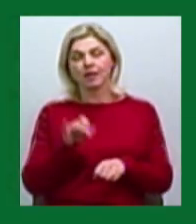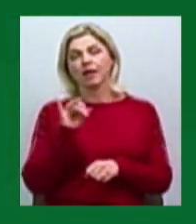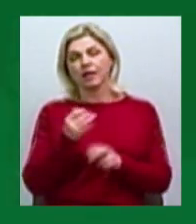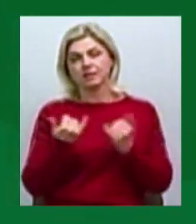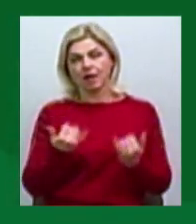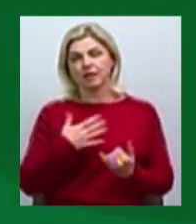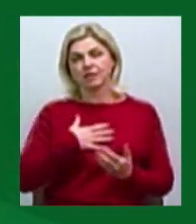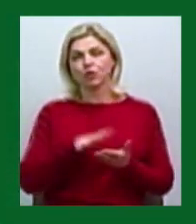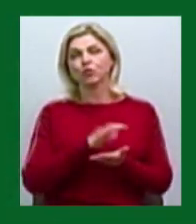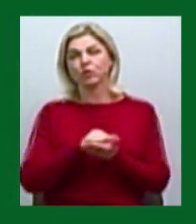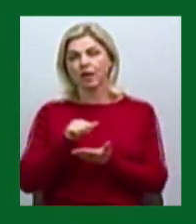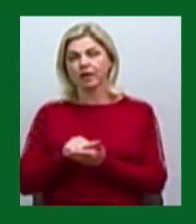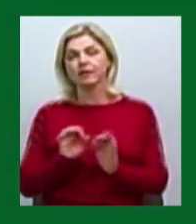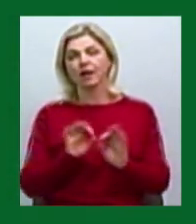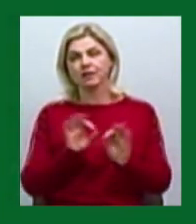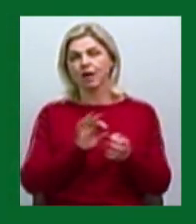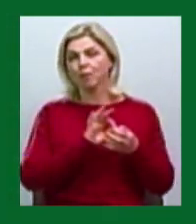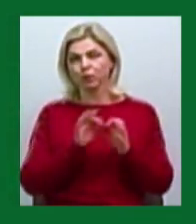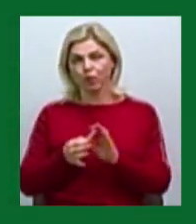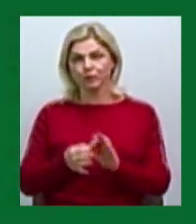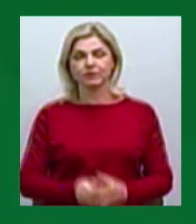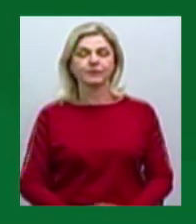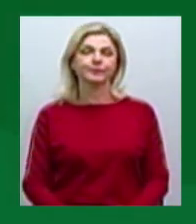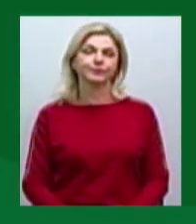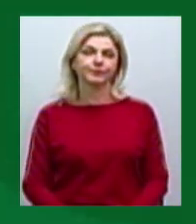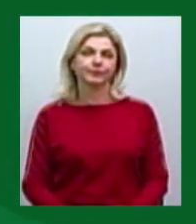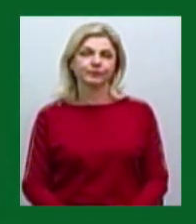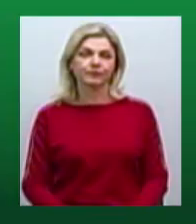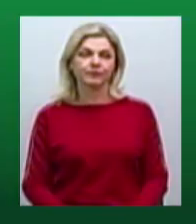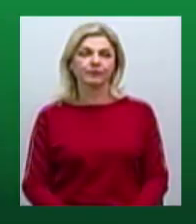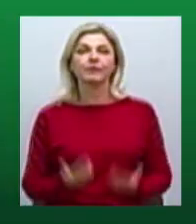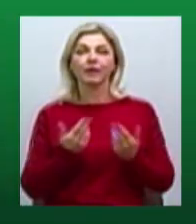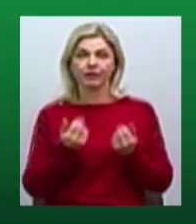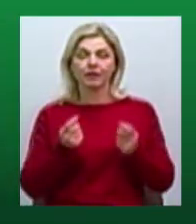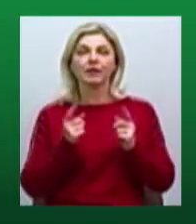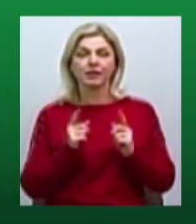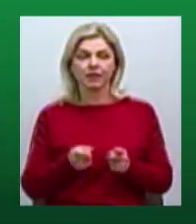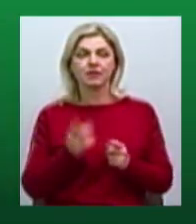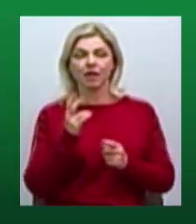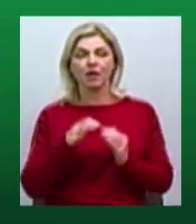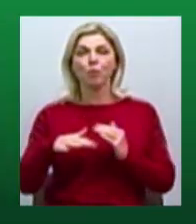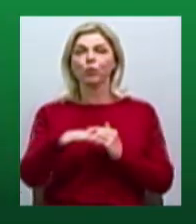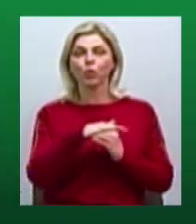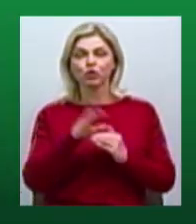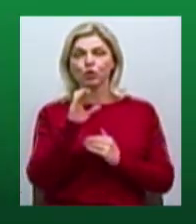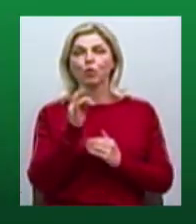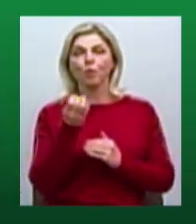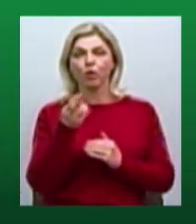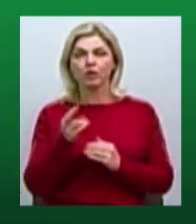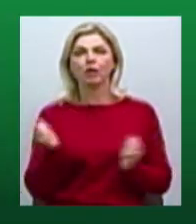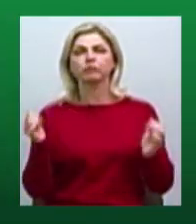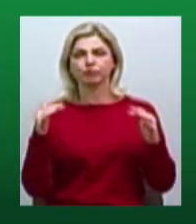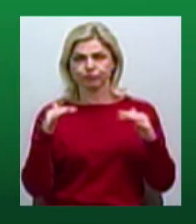Андрушків, яка розповість подробиці. Вікторія. Так, дійсно, зараз на Соборній площі збираються люди.